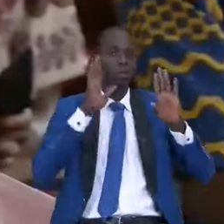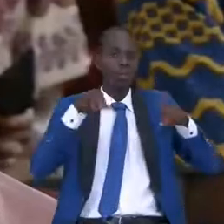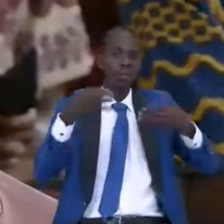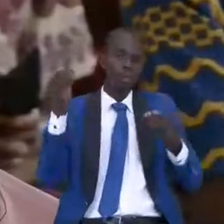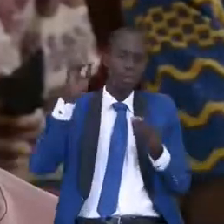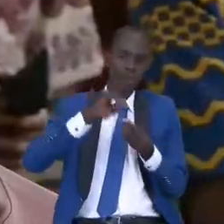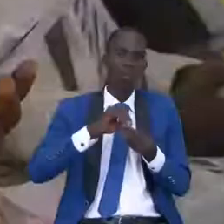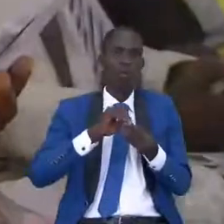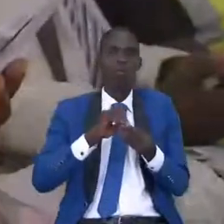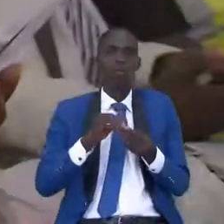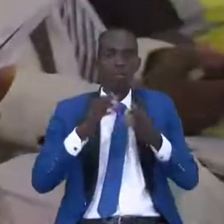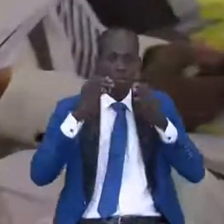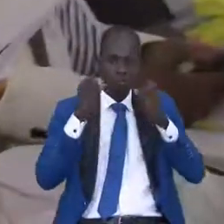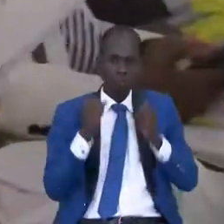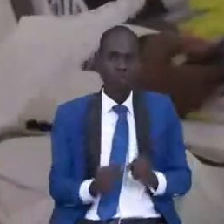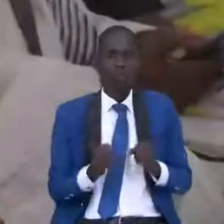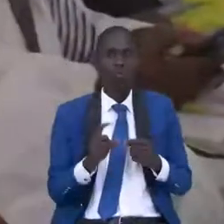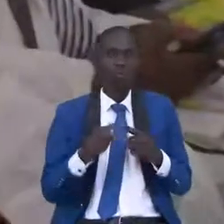reste.